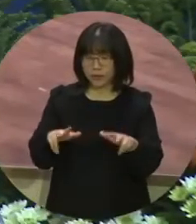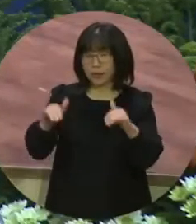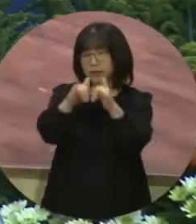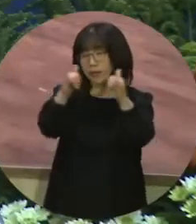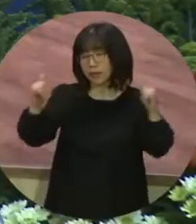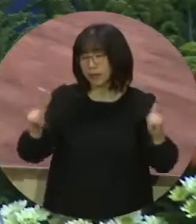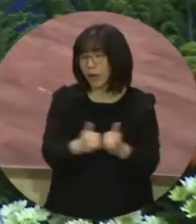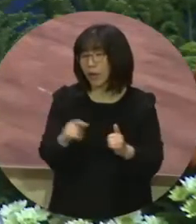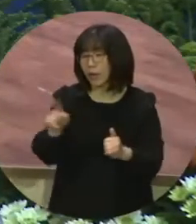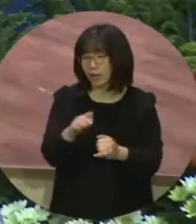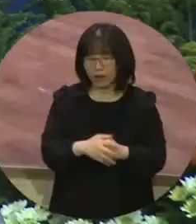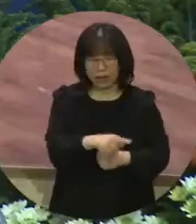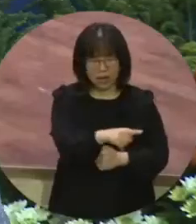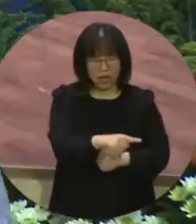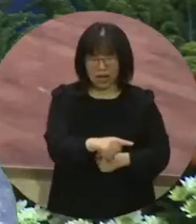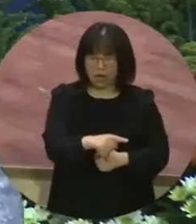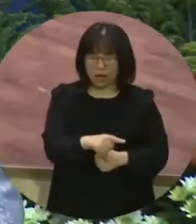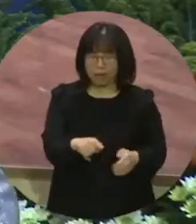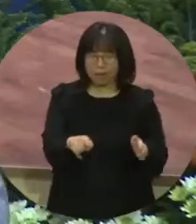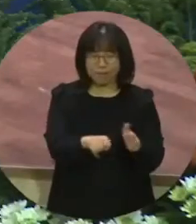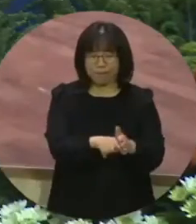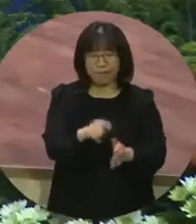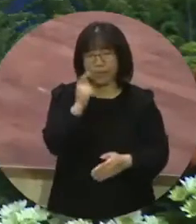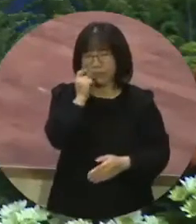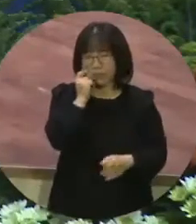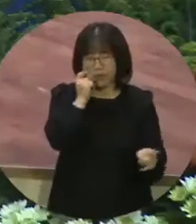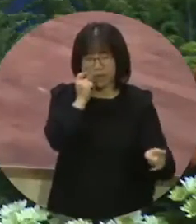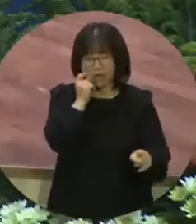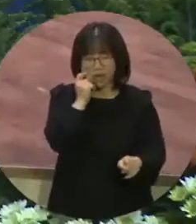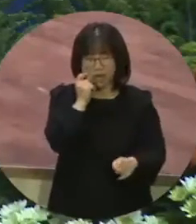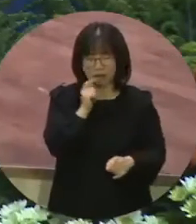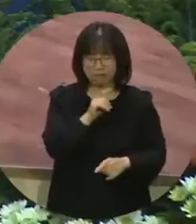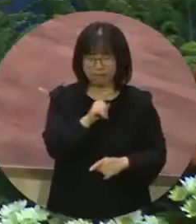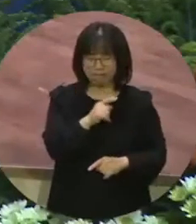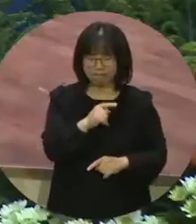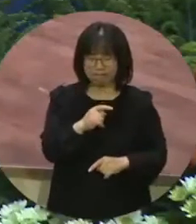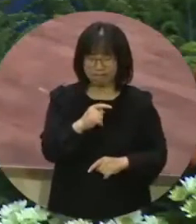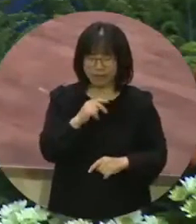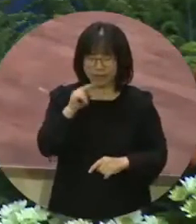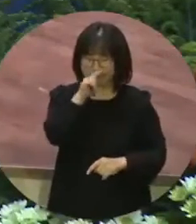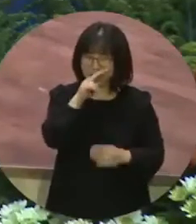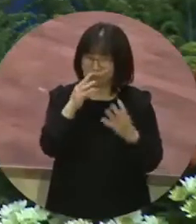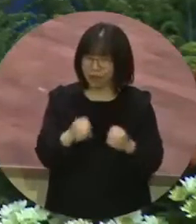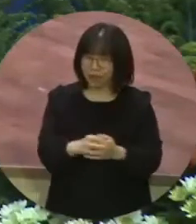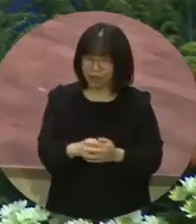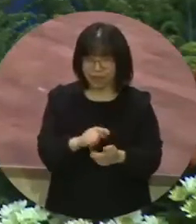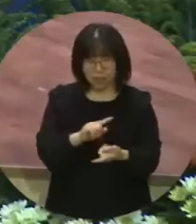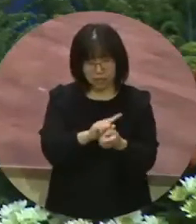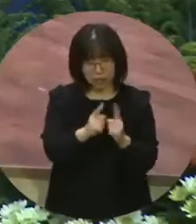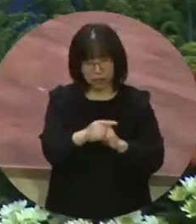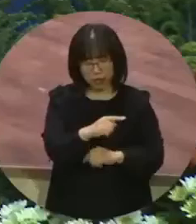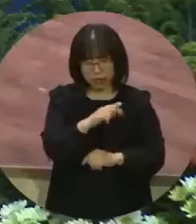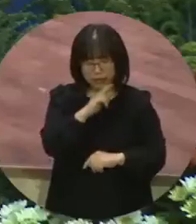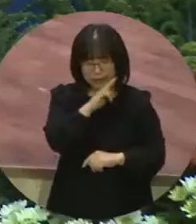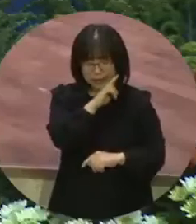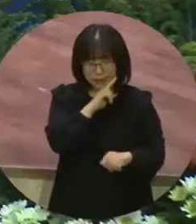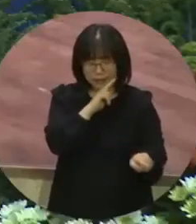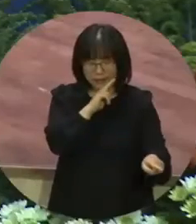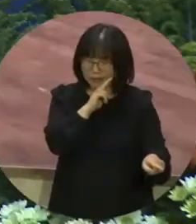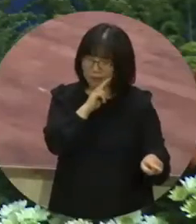말이죠. 막 불신 풍조로 그냥 불신과 불신. 서로 서로를 믿지